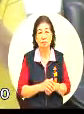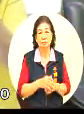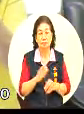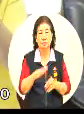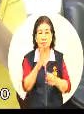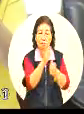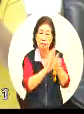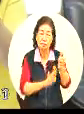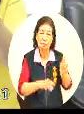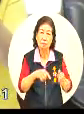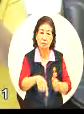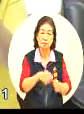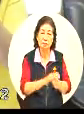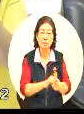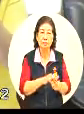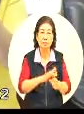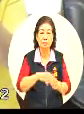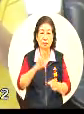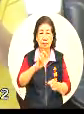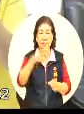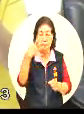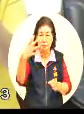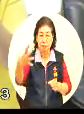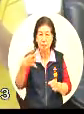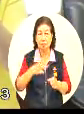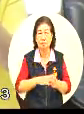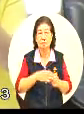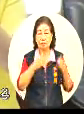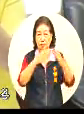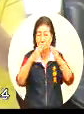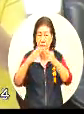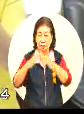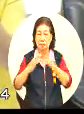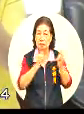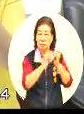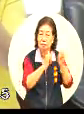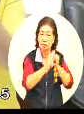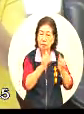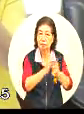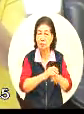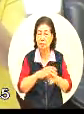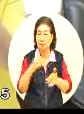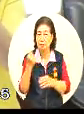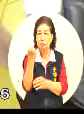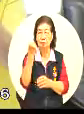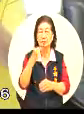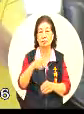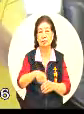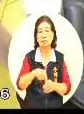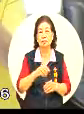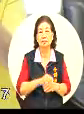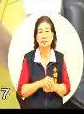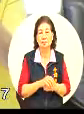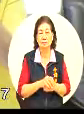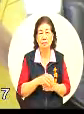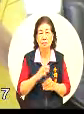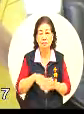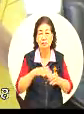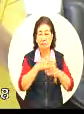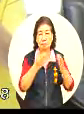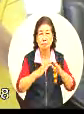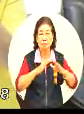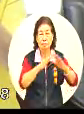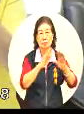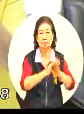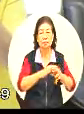我们的三十四户住户的权益，因为他们原有的法定空地哦，已经因为都市计划变更